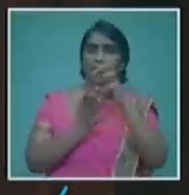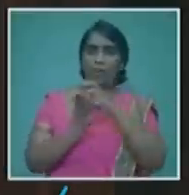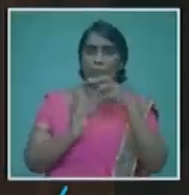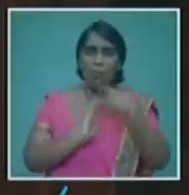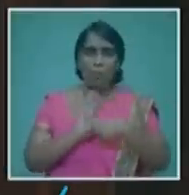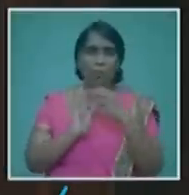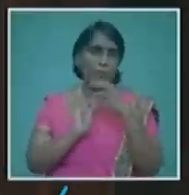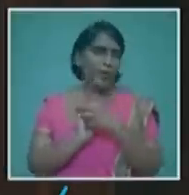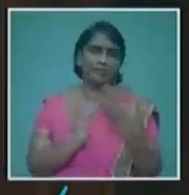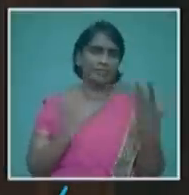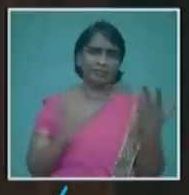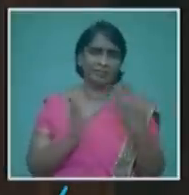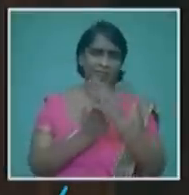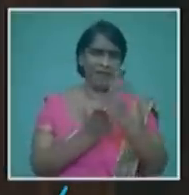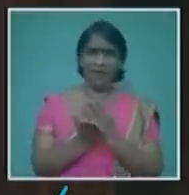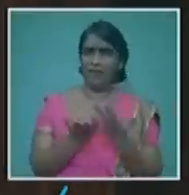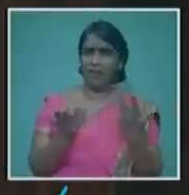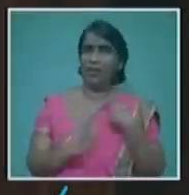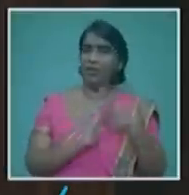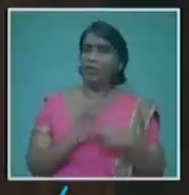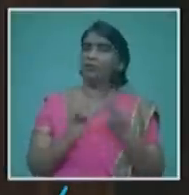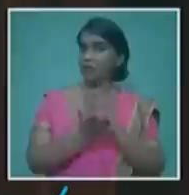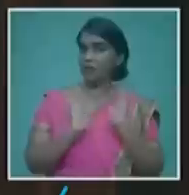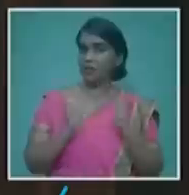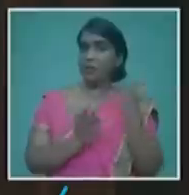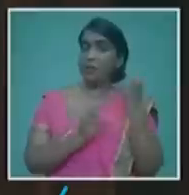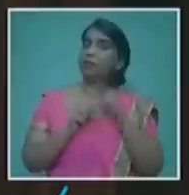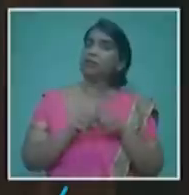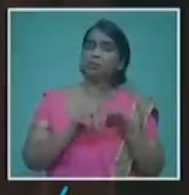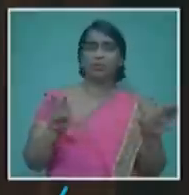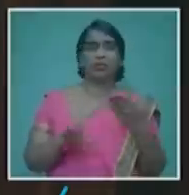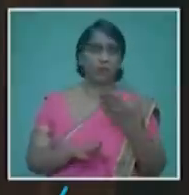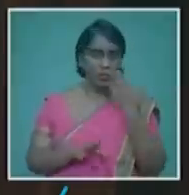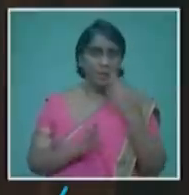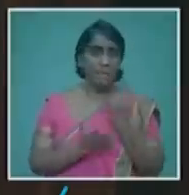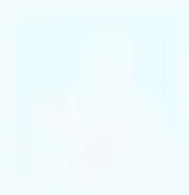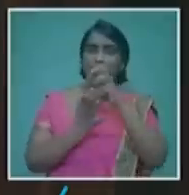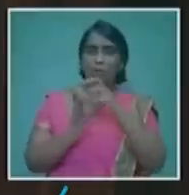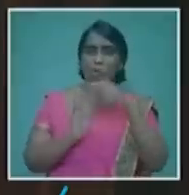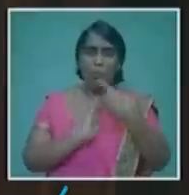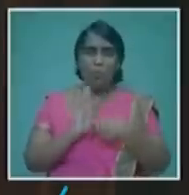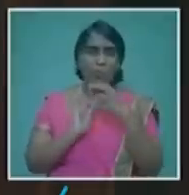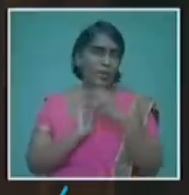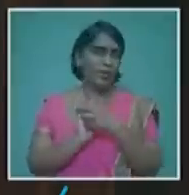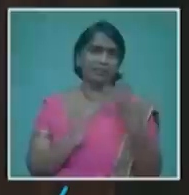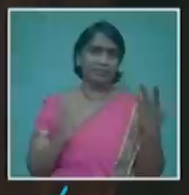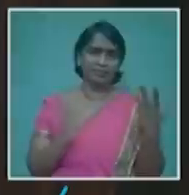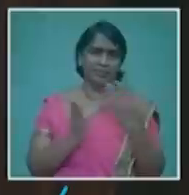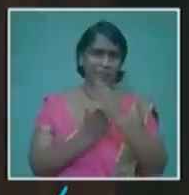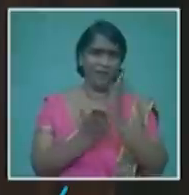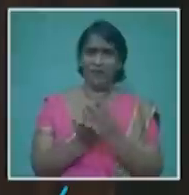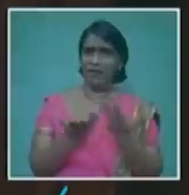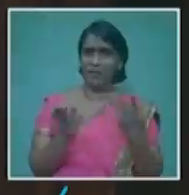ගැන හිටපු ඇමති සරත් වීරසේකරත් කතා කළා නේද? අහලා බලන්නකො. ඒකීය රාජ්‍යයක බලය බෙදන්න බෑ. අවුරුදු දහස් ගණක් තිස්සේ මේ